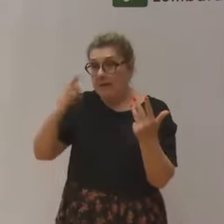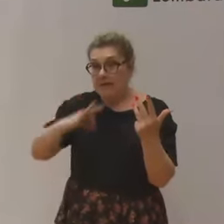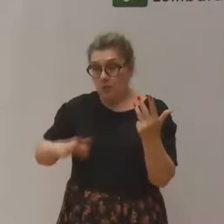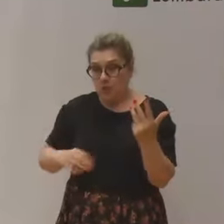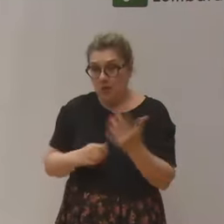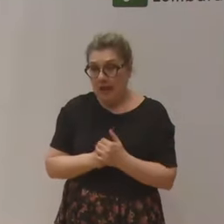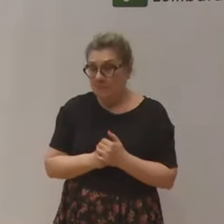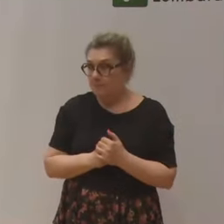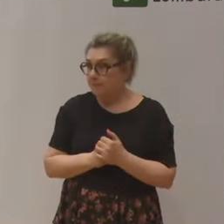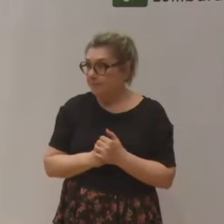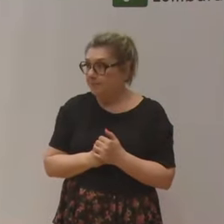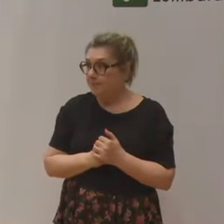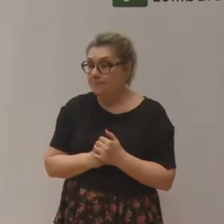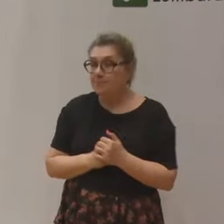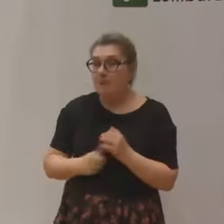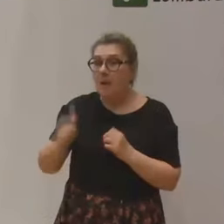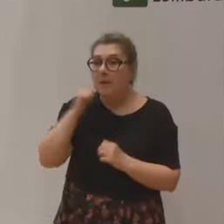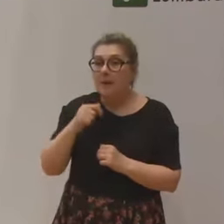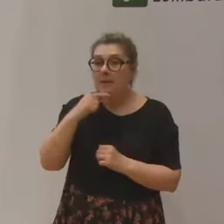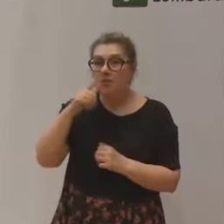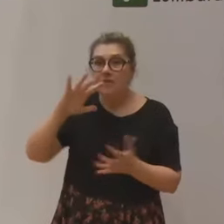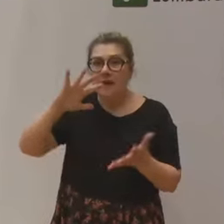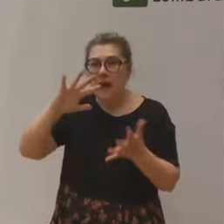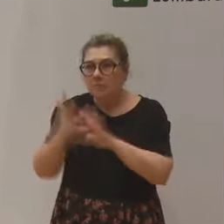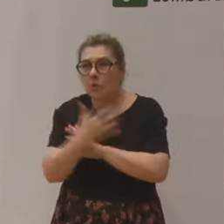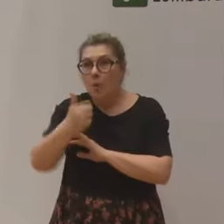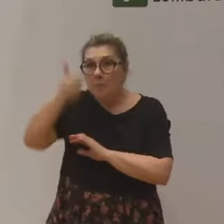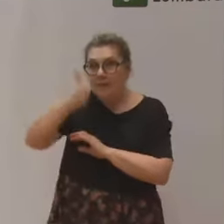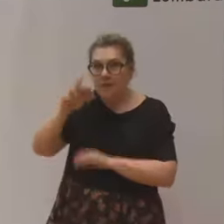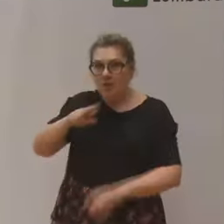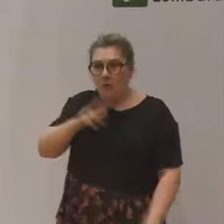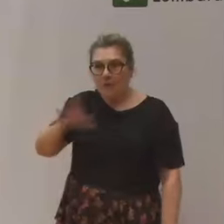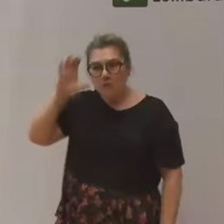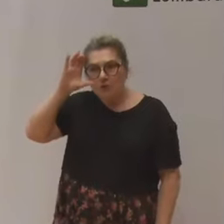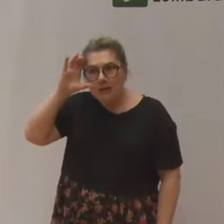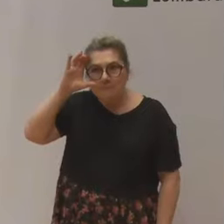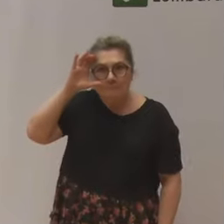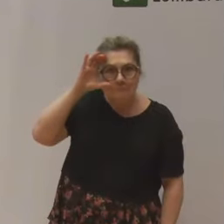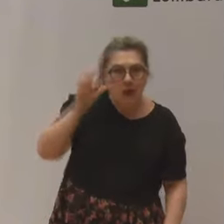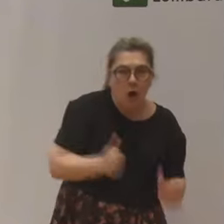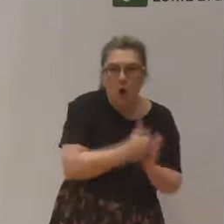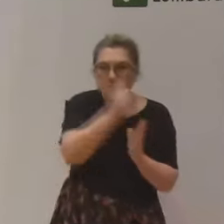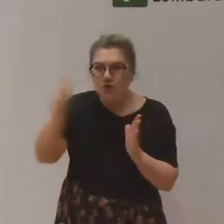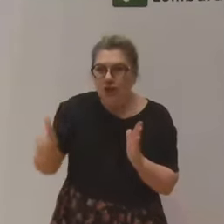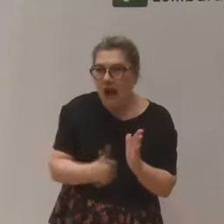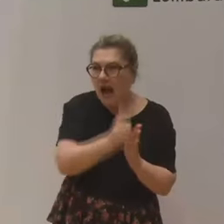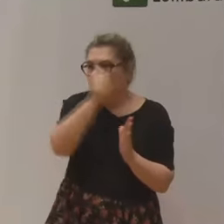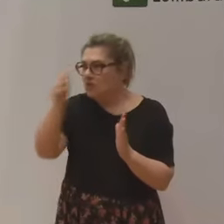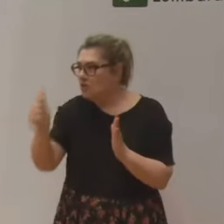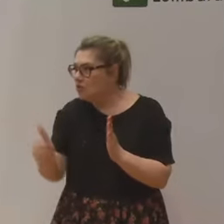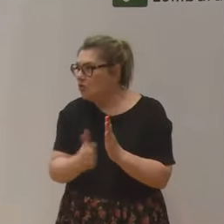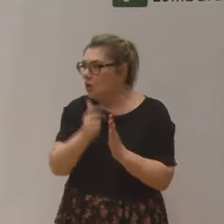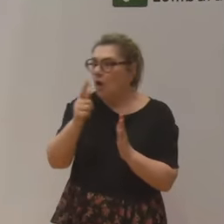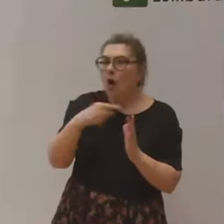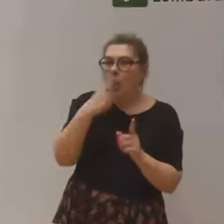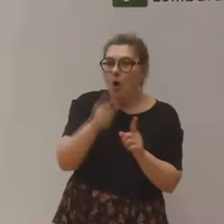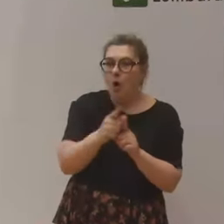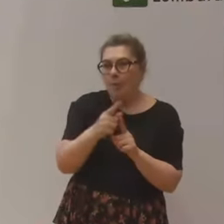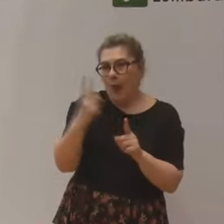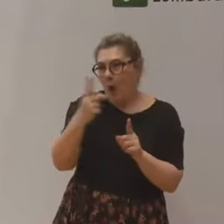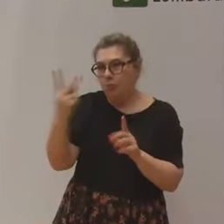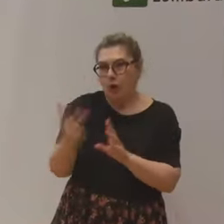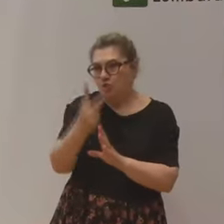istituzioni. E dicevamo, la chiave di volta è un ascolto attento di Regione Lombardia. Ogni anno, o in alternativa, diciamo ogni due